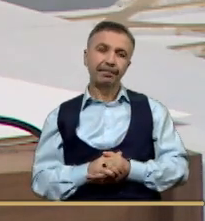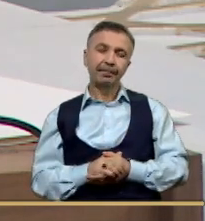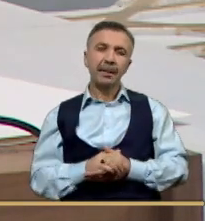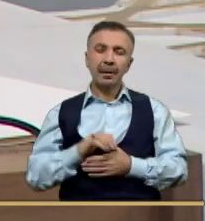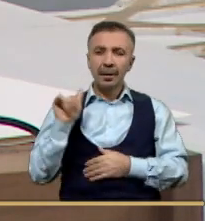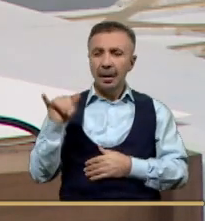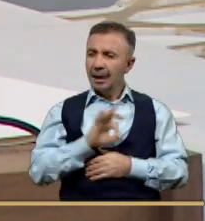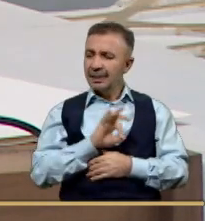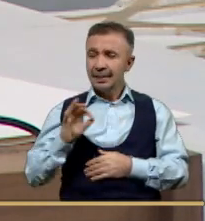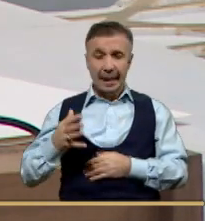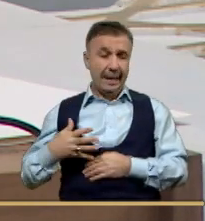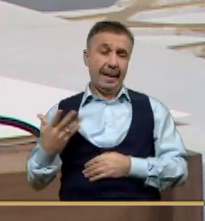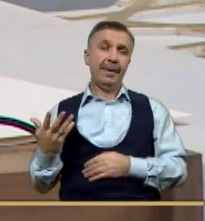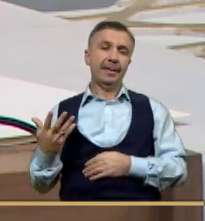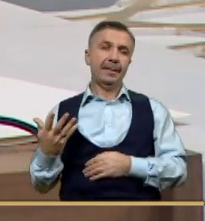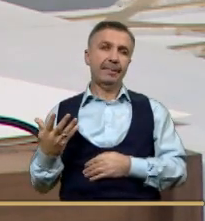haksızlığı istemez,